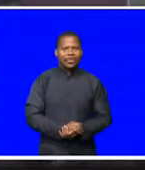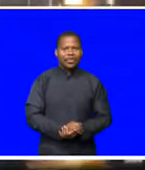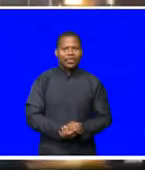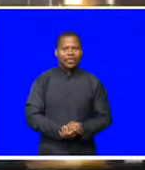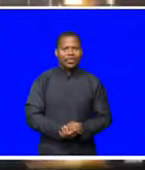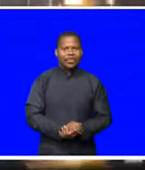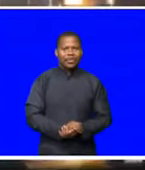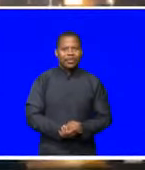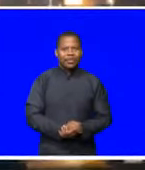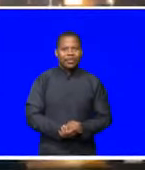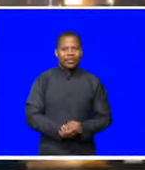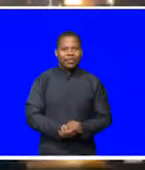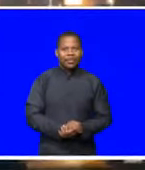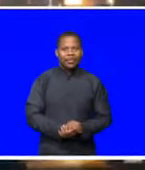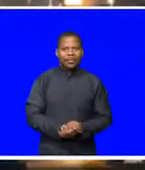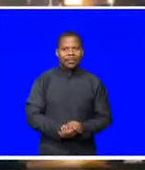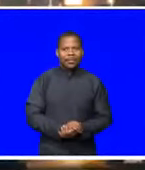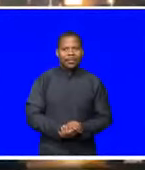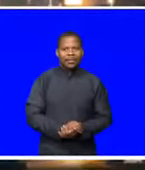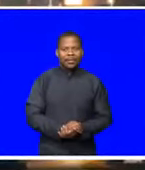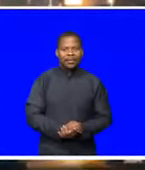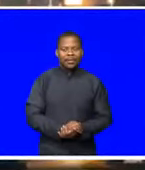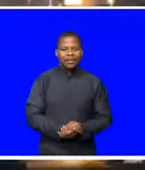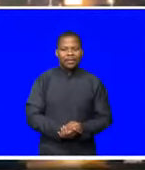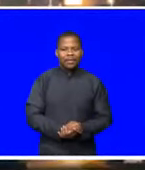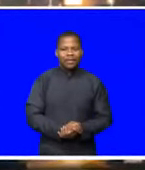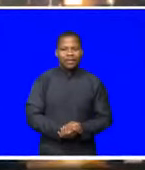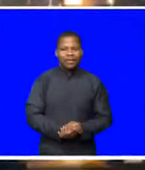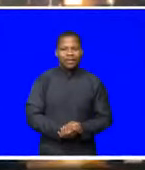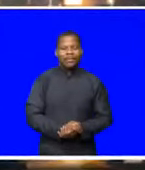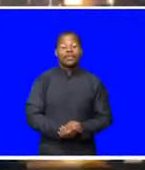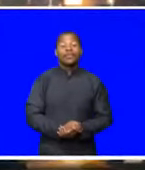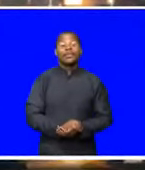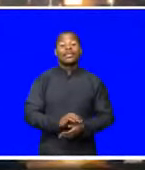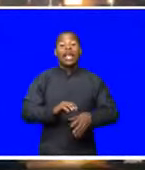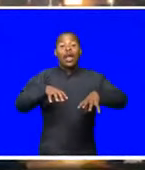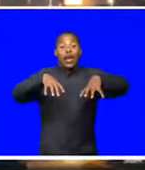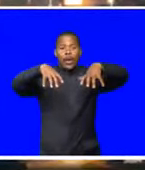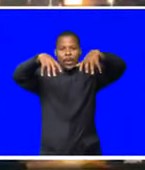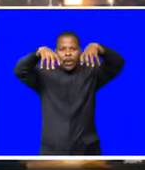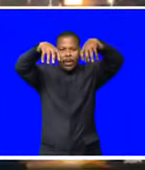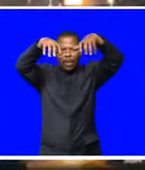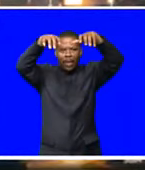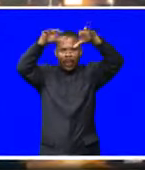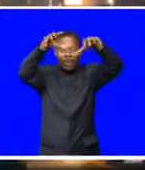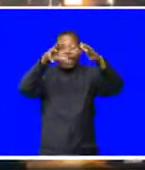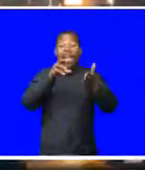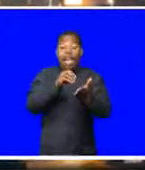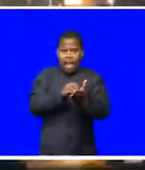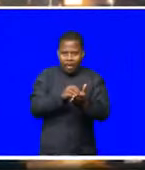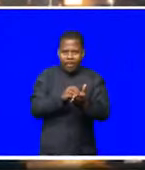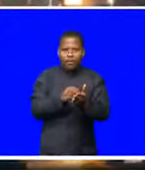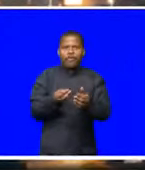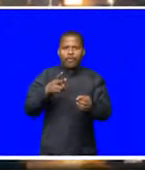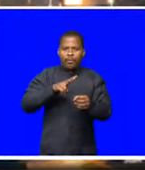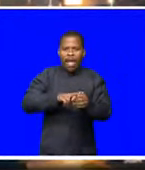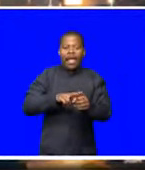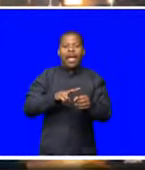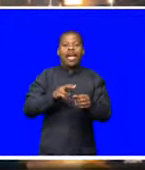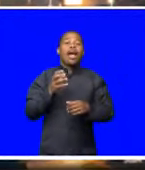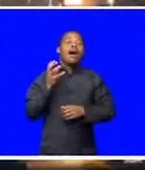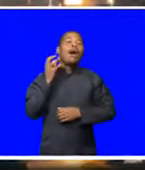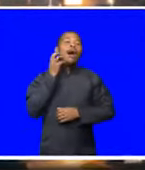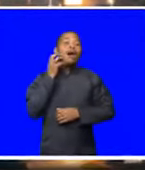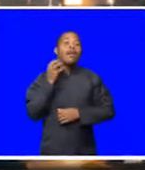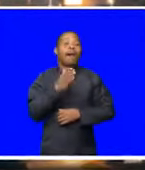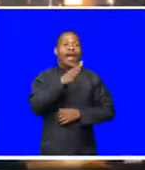embabane Timvula lebethu solo tichubeka nokuyithela kulembela sondo lesisuka kuyo se tibangeke umonakalo emgoqweni